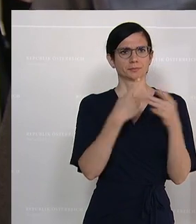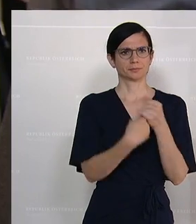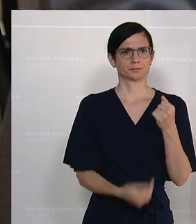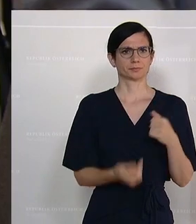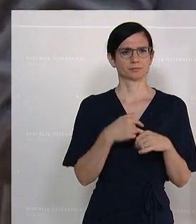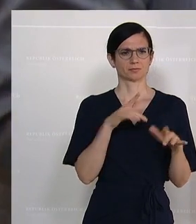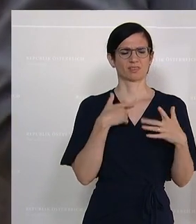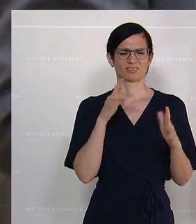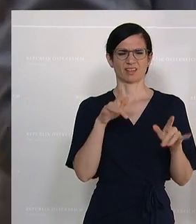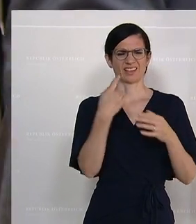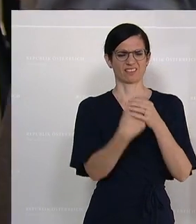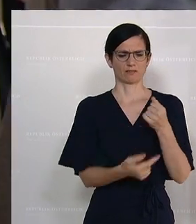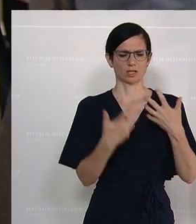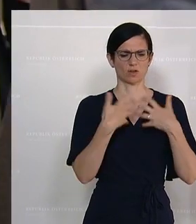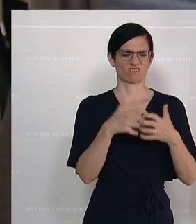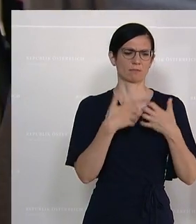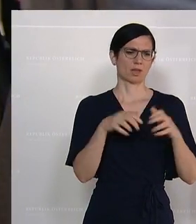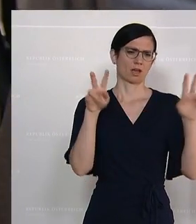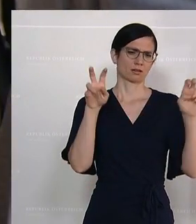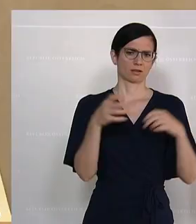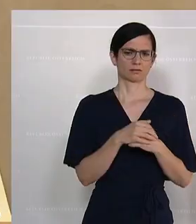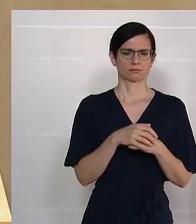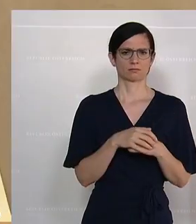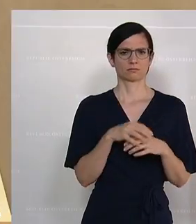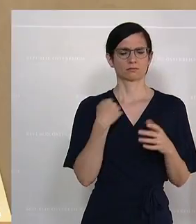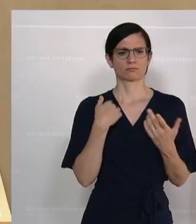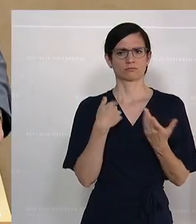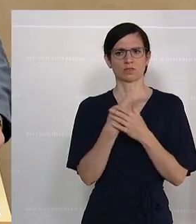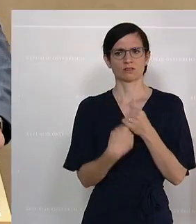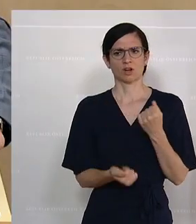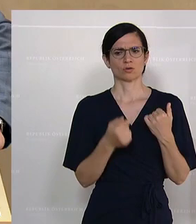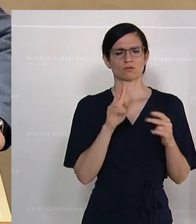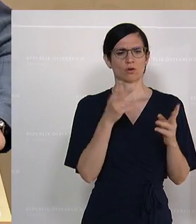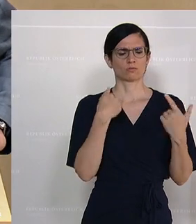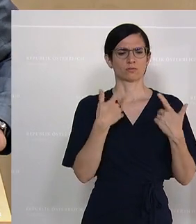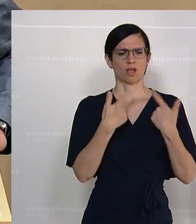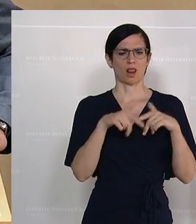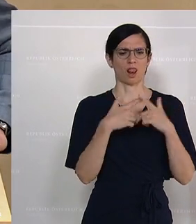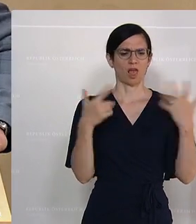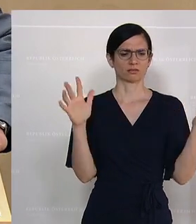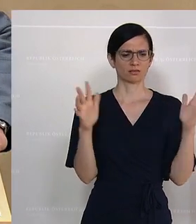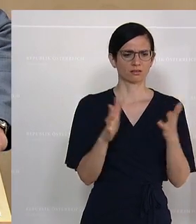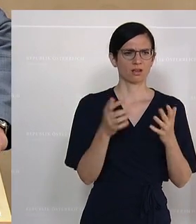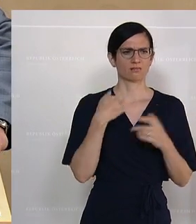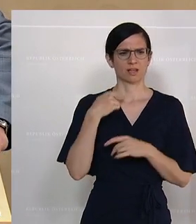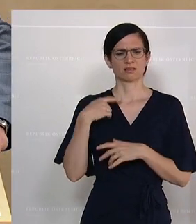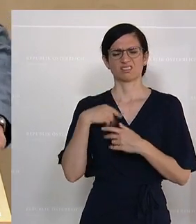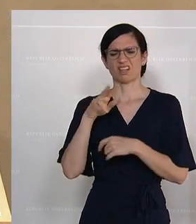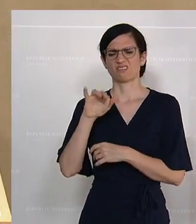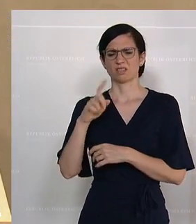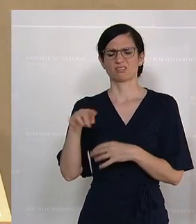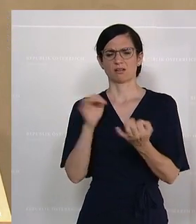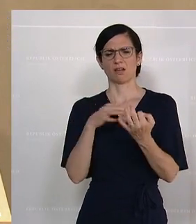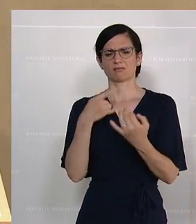märchen der inflation warum haben wir diese inflation in unserem land aufräumen weil der herr vizekanzler der